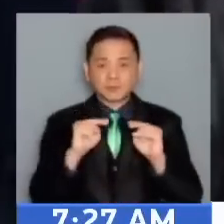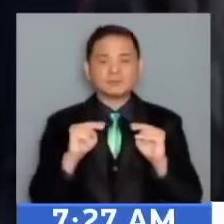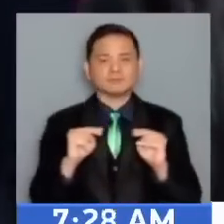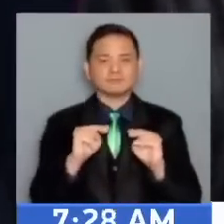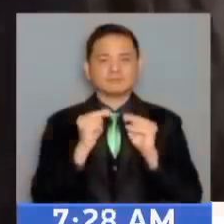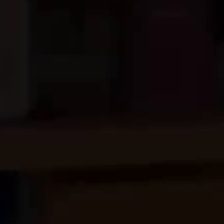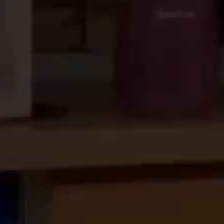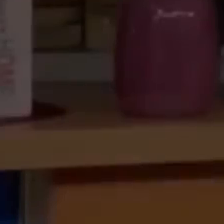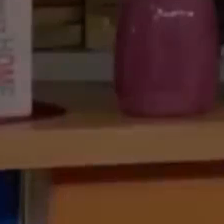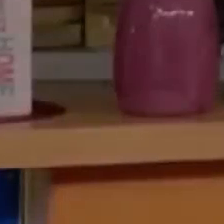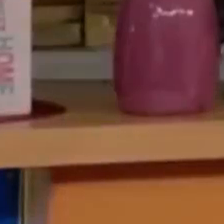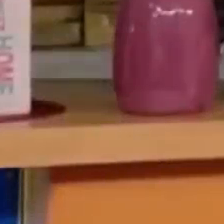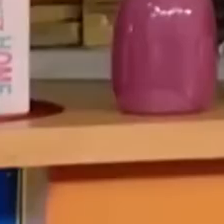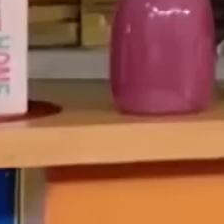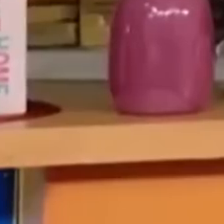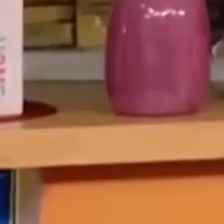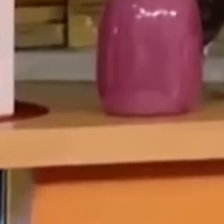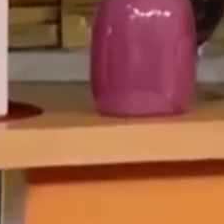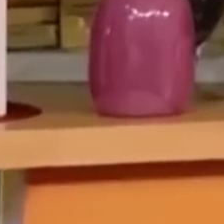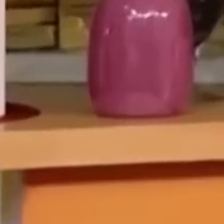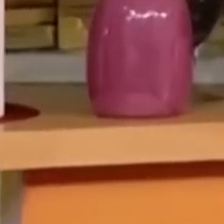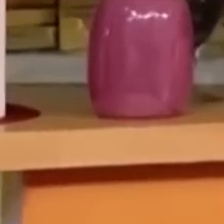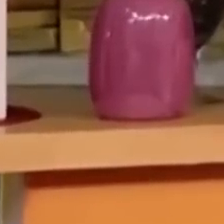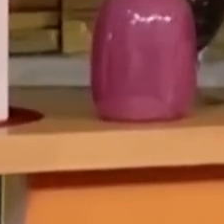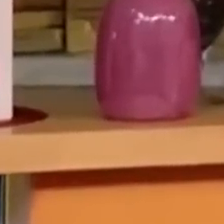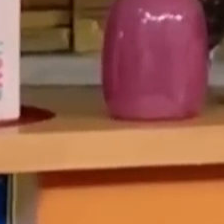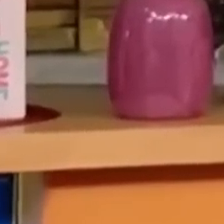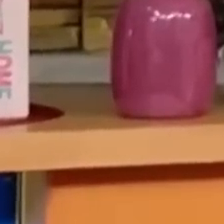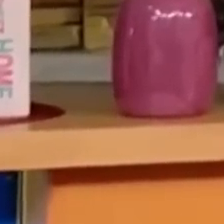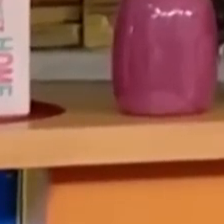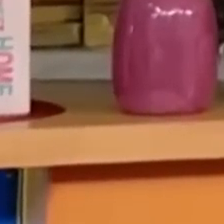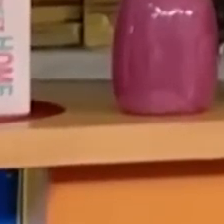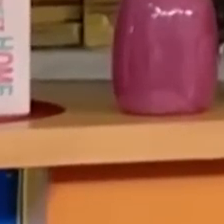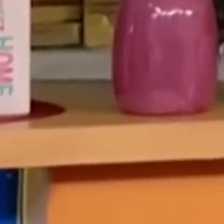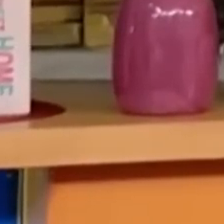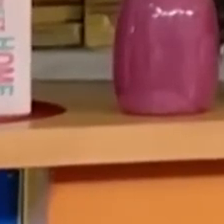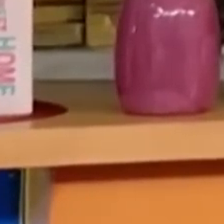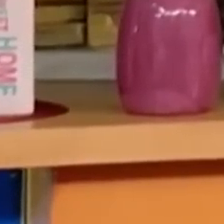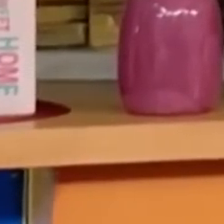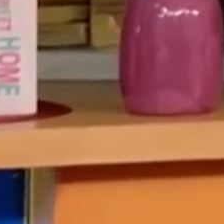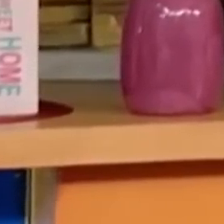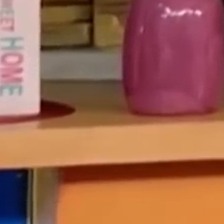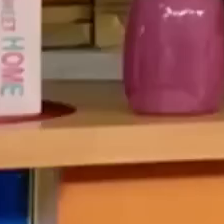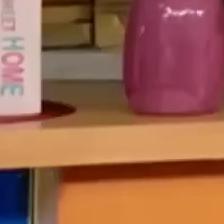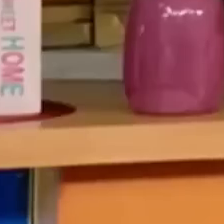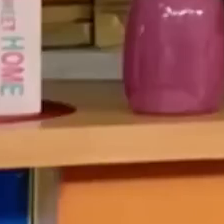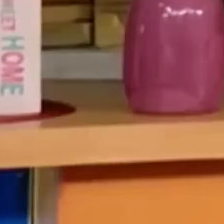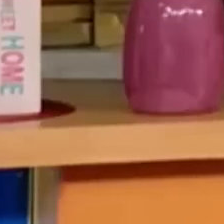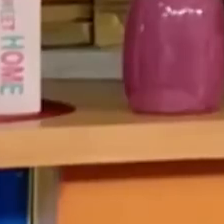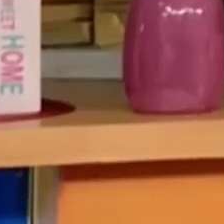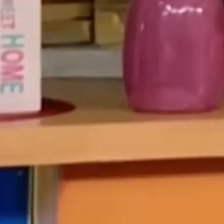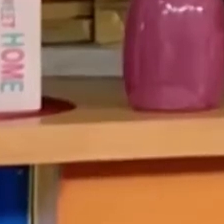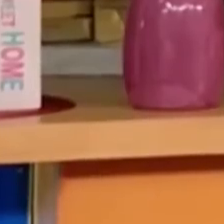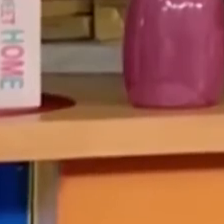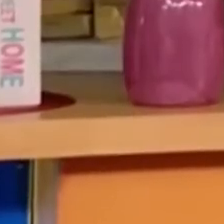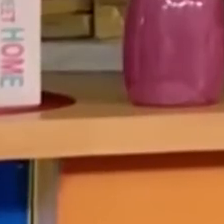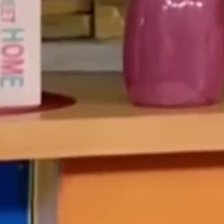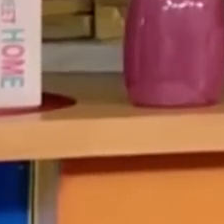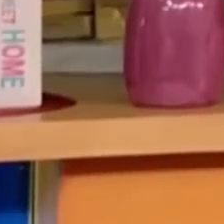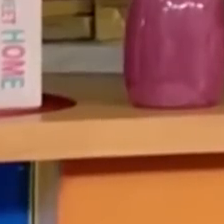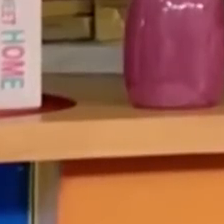News. Igan, mauna ka sa mga balita. Panoorin ang unang balita sa unang hirit at iba pang award-winning news ka